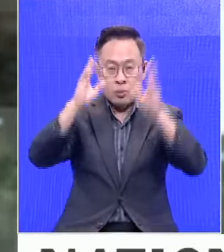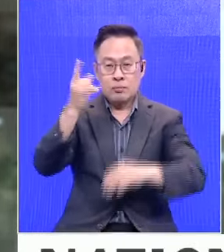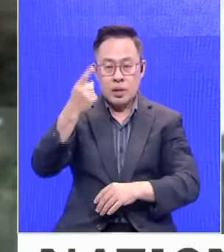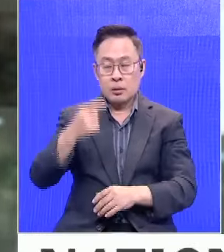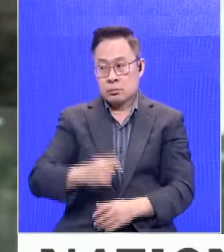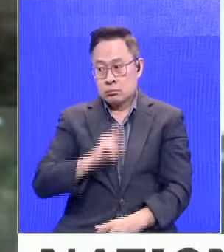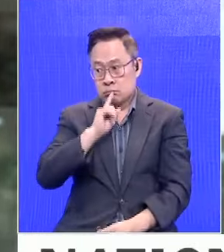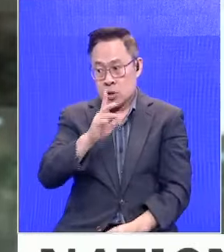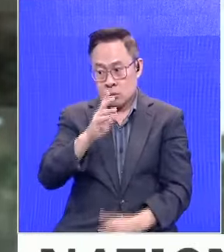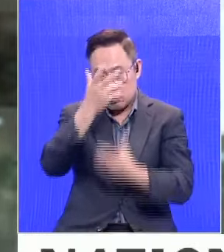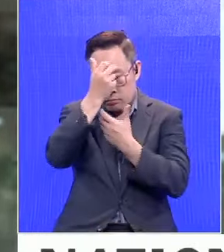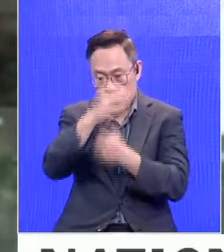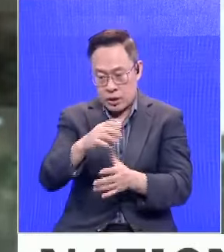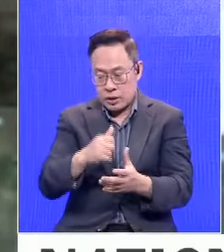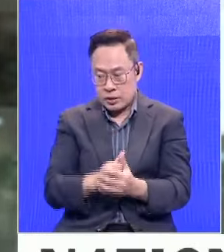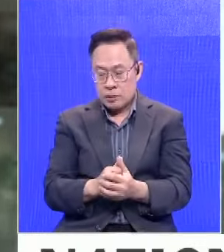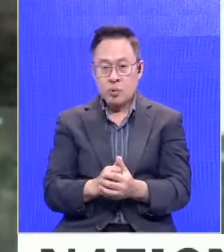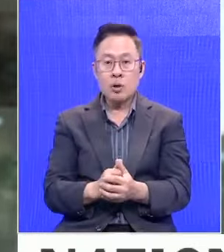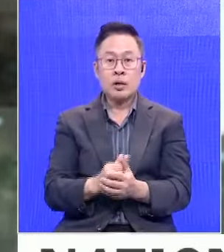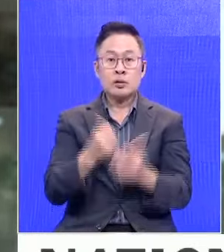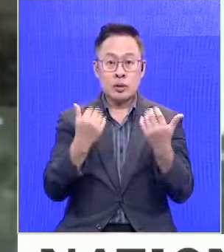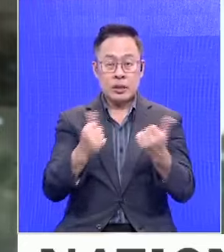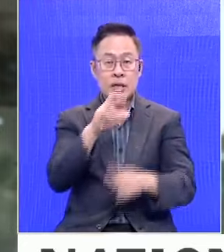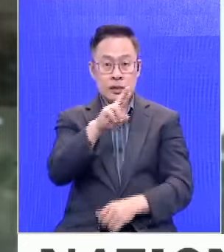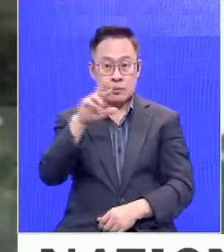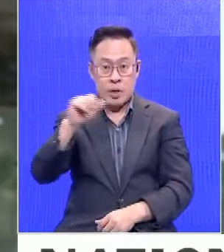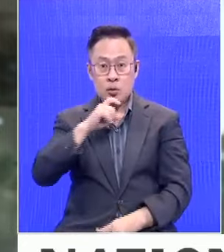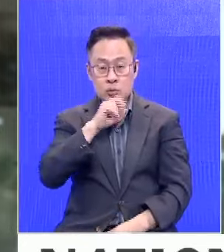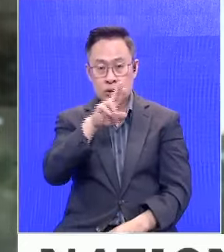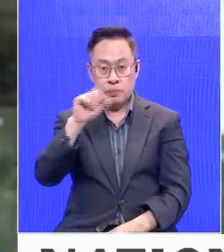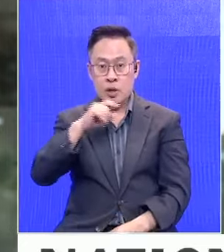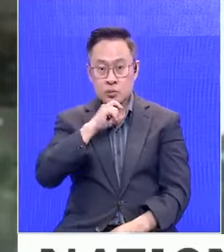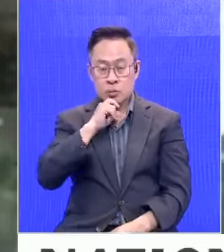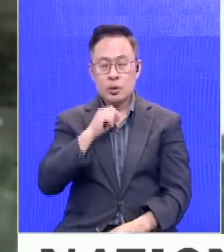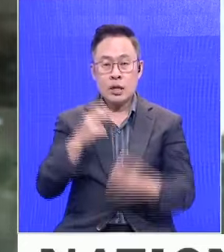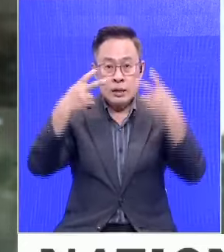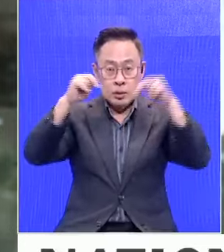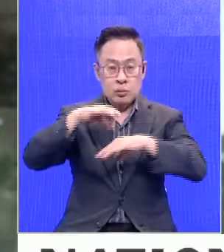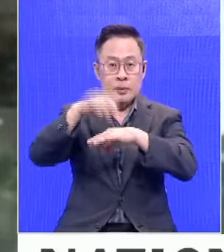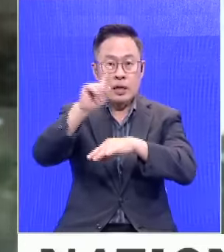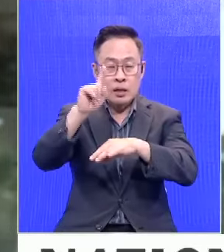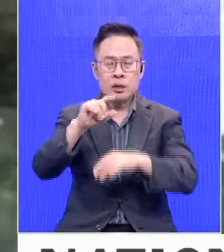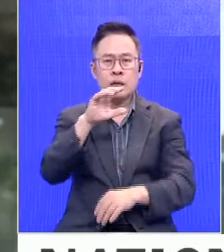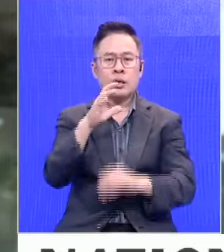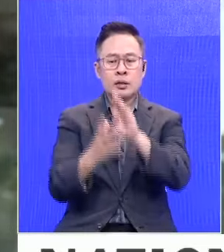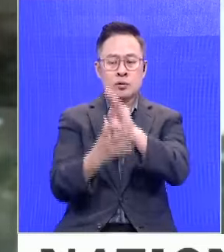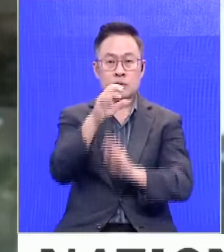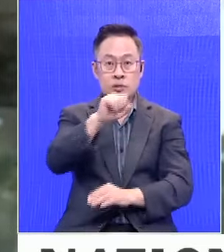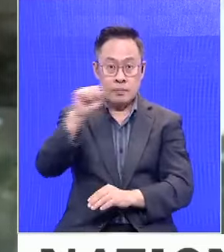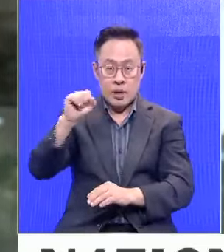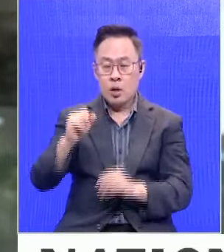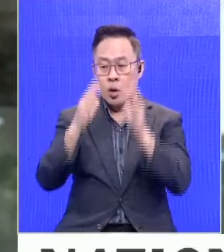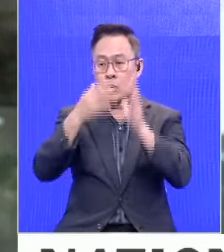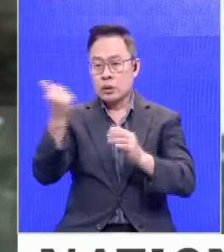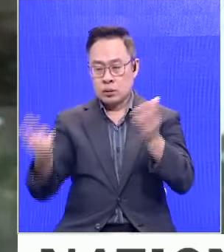ตามสภาเถอะสภาเป็นผู้กำหนดนายกในเลือกโดยสภาจะเลือกมาจากคนนอกได้อย่างไรผม